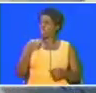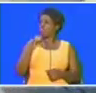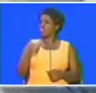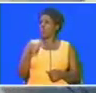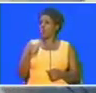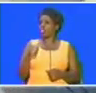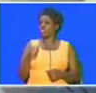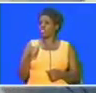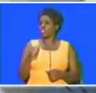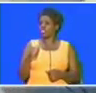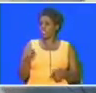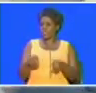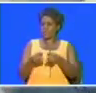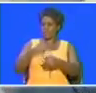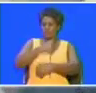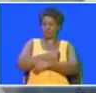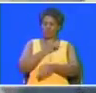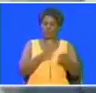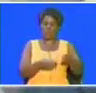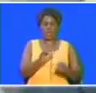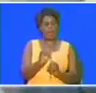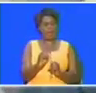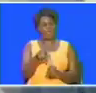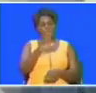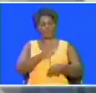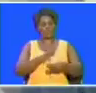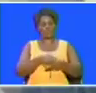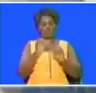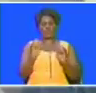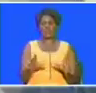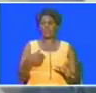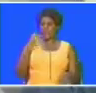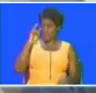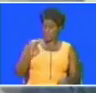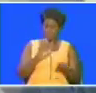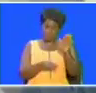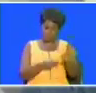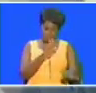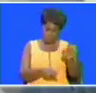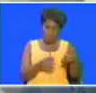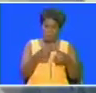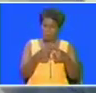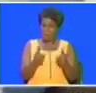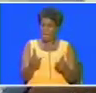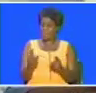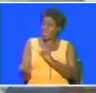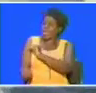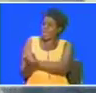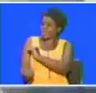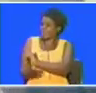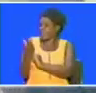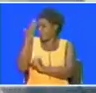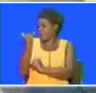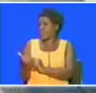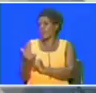uniform mnanunua, sijui umeenda kwa fundi ameshona uniform. Hiyo haifai. Nishaona wanashonewa, lakini ningependa tueleze kwa nini, kitu gani inafanya